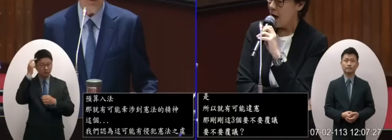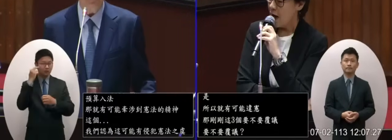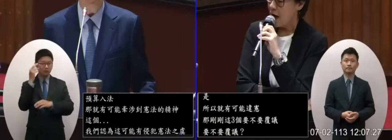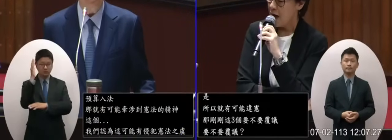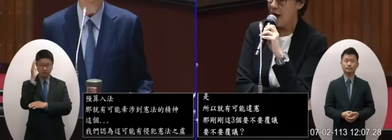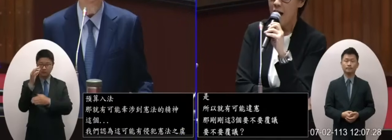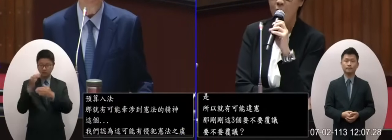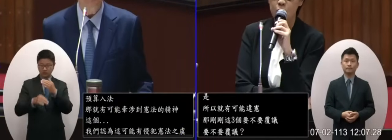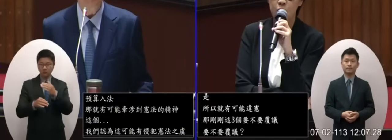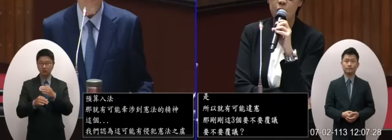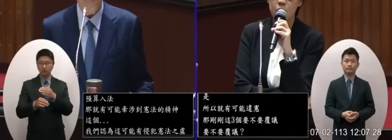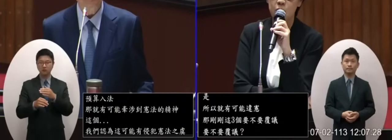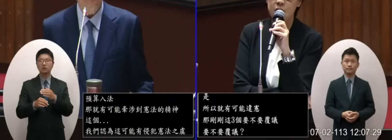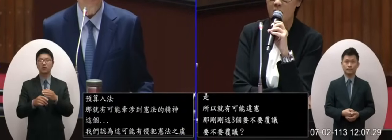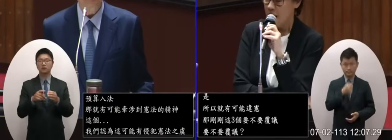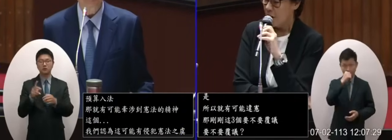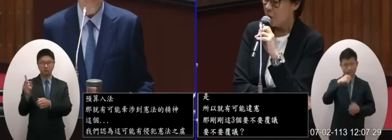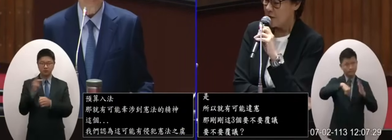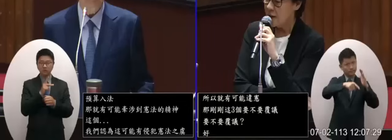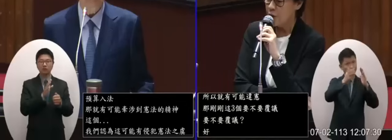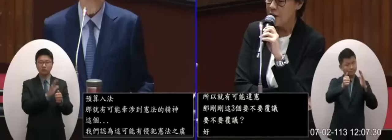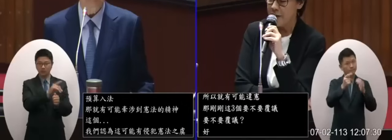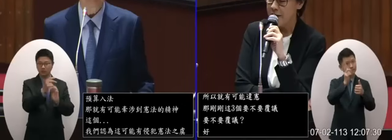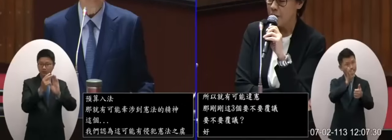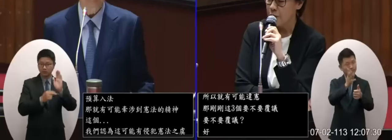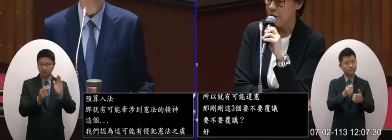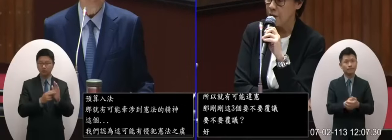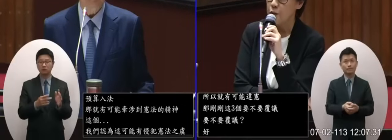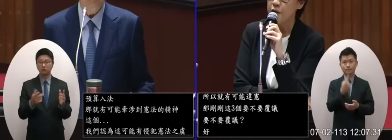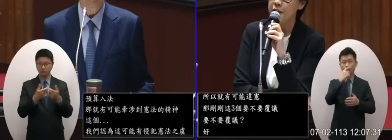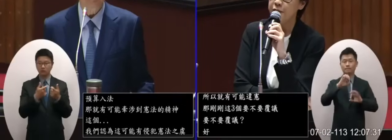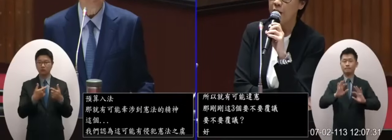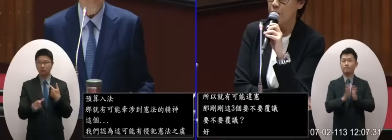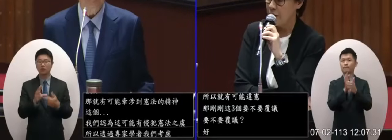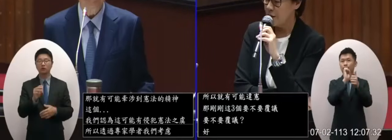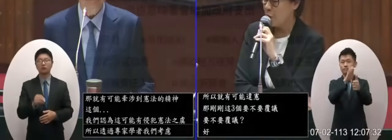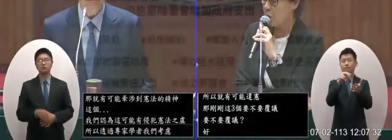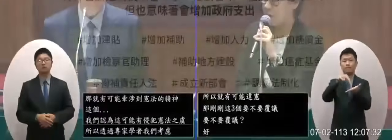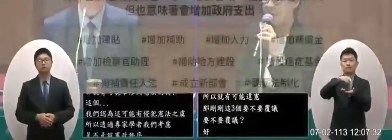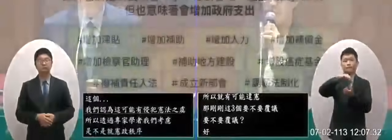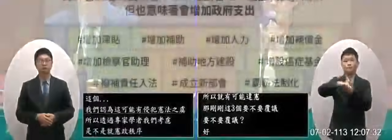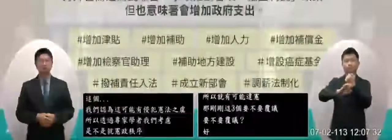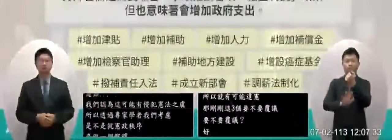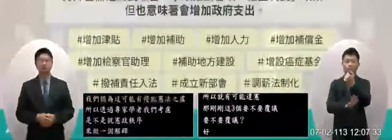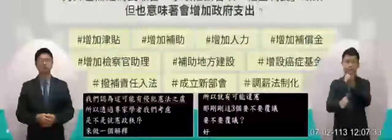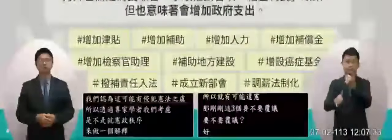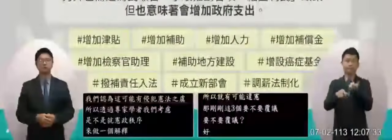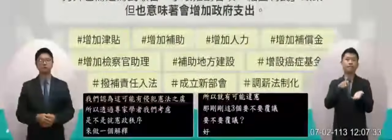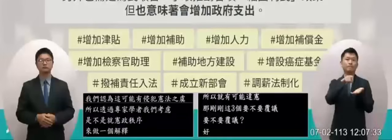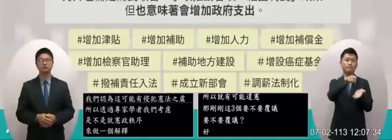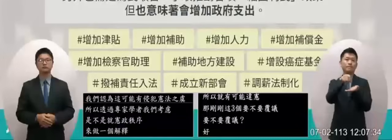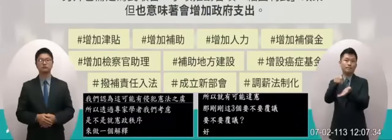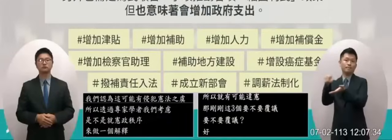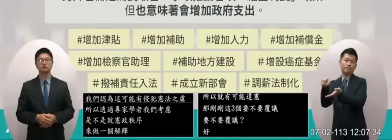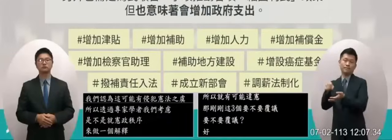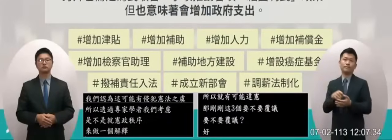序来做一个解释。 好，所以院长我现在就可以告诉你，所有的立法委员都会提出相关